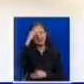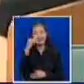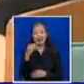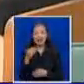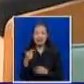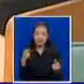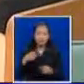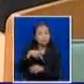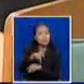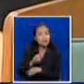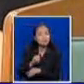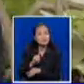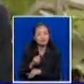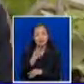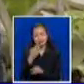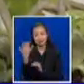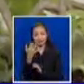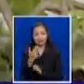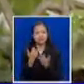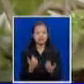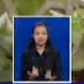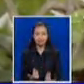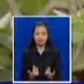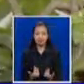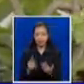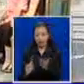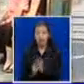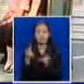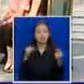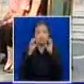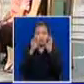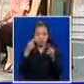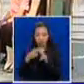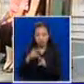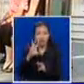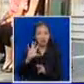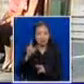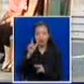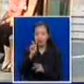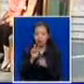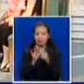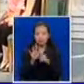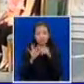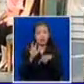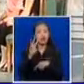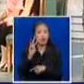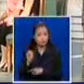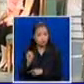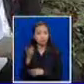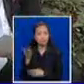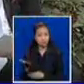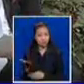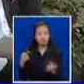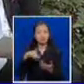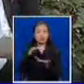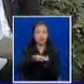ศึกษาระดับภาพรวมเลยนะครับก็ขอเริ่มที่คุณครูชะอุ่มก่อนแล้วกันนะครับสวัสดีครับครับคุณครูชะอุ่มแวแมนะครับจากโรง